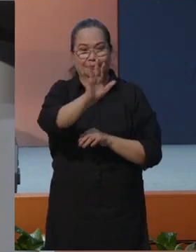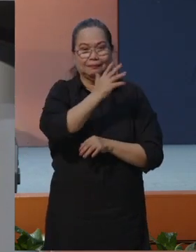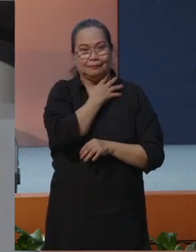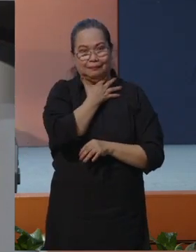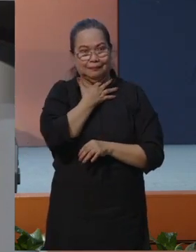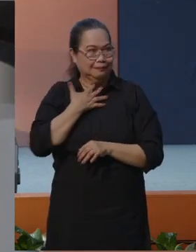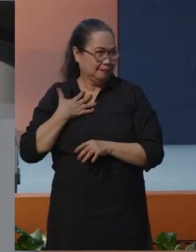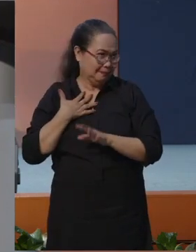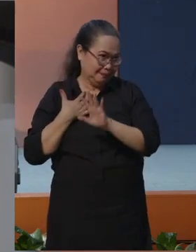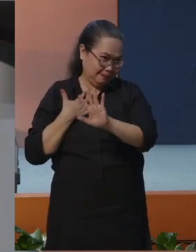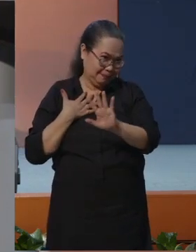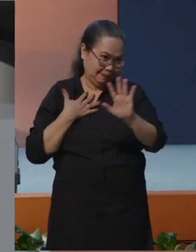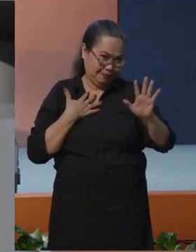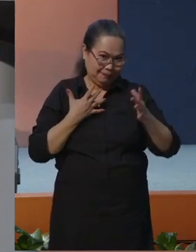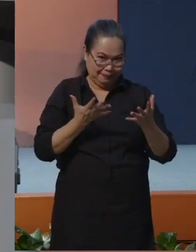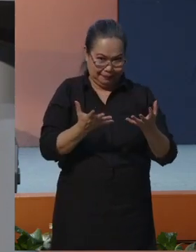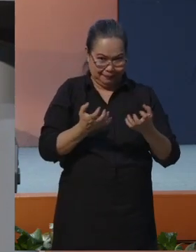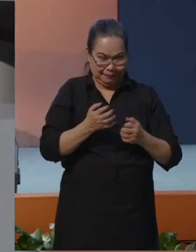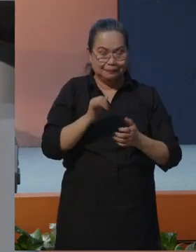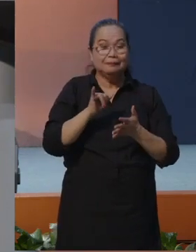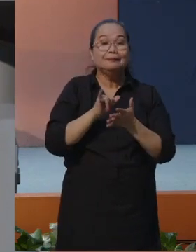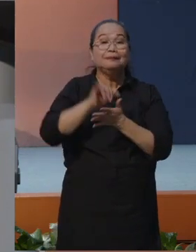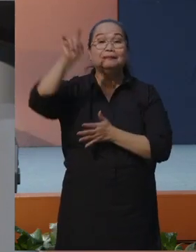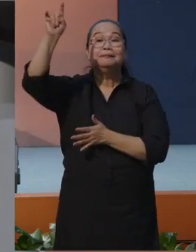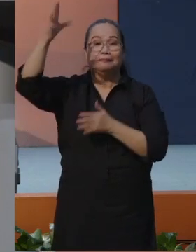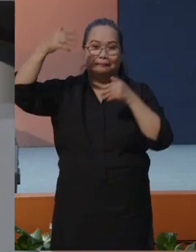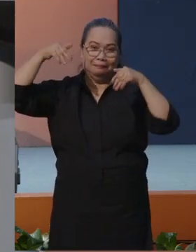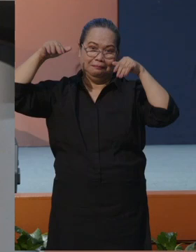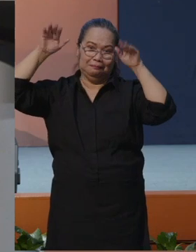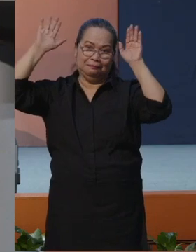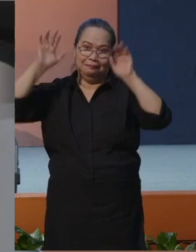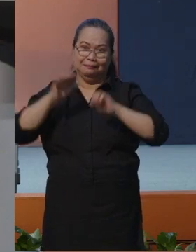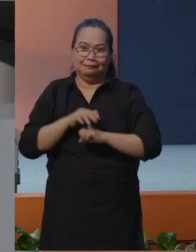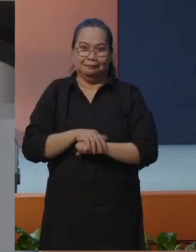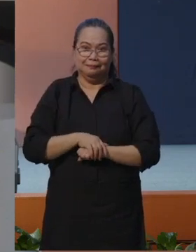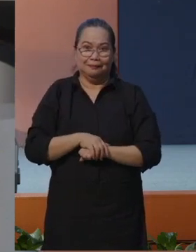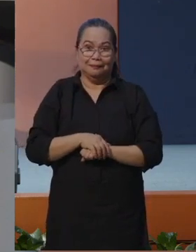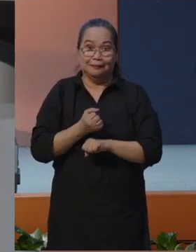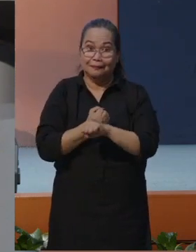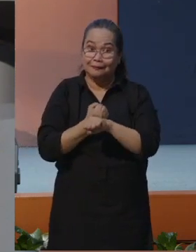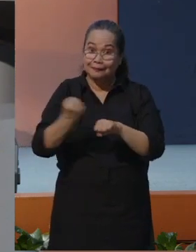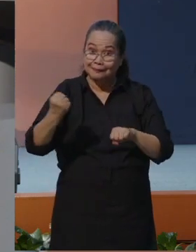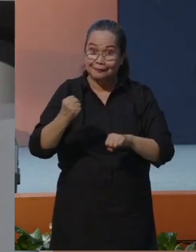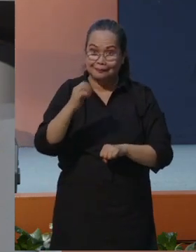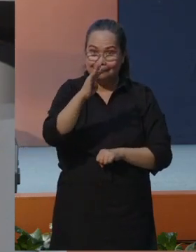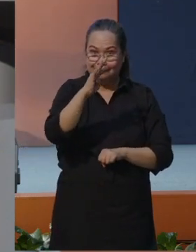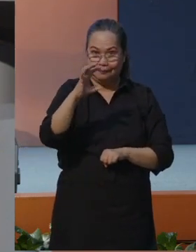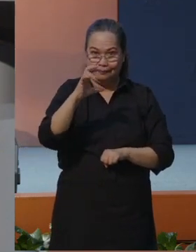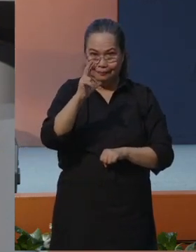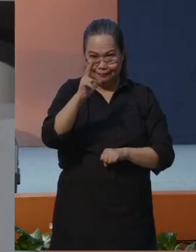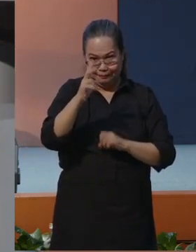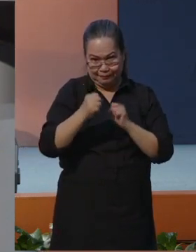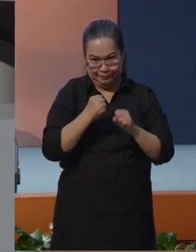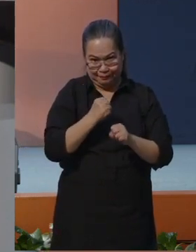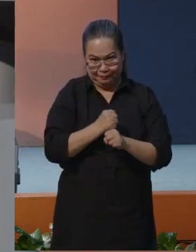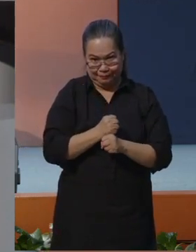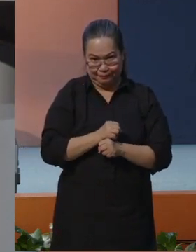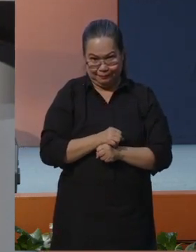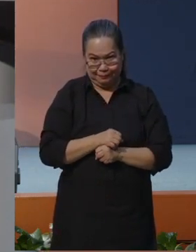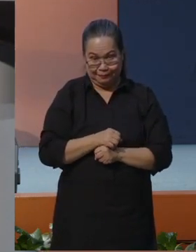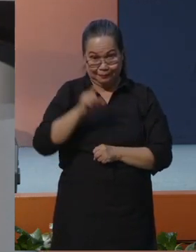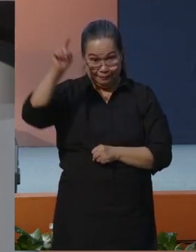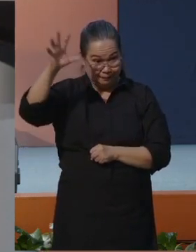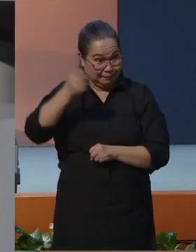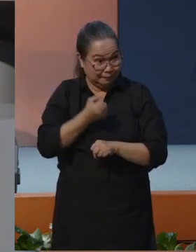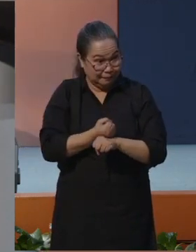impurity. Ganun po ang ginawa niya. That's how He hardened their hearts. Hindi po hinarden ng Panginoon